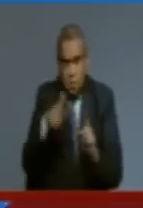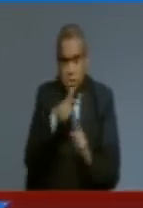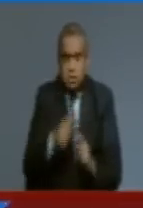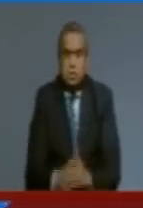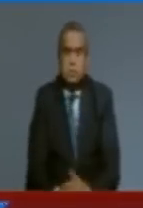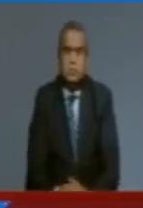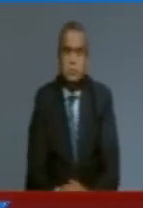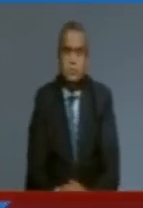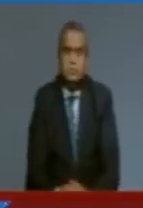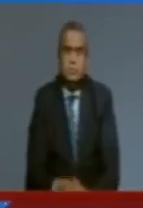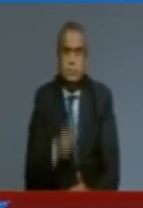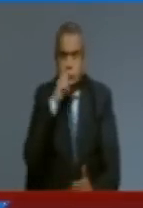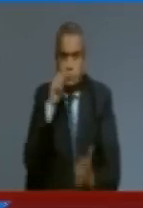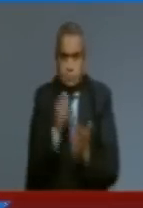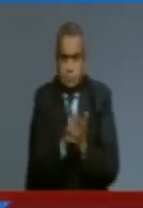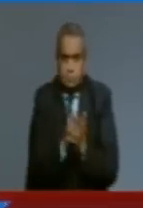تقتضي